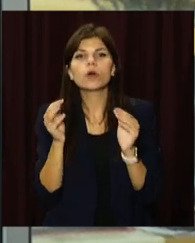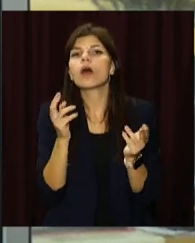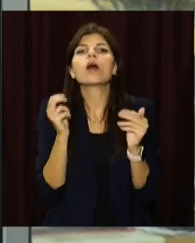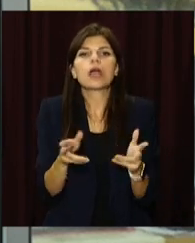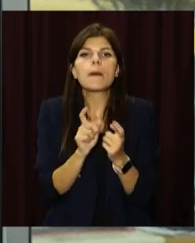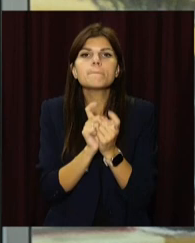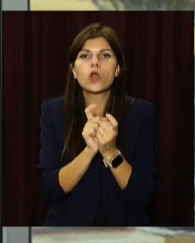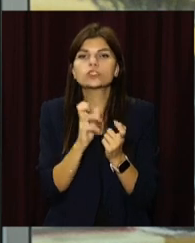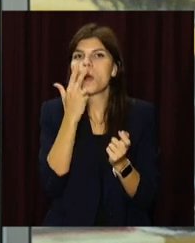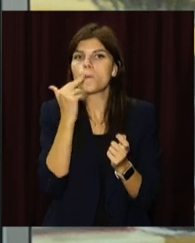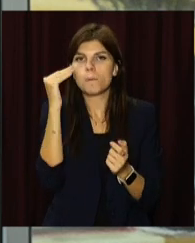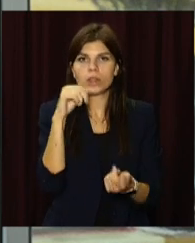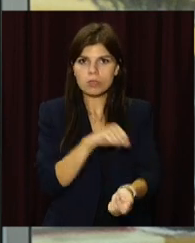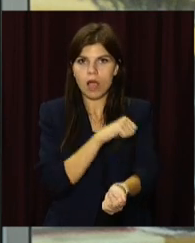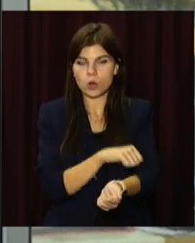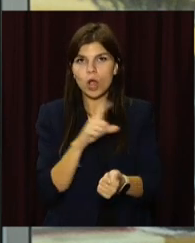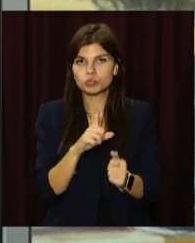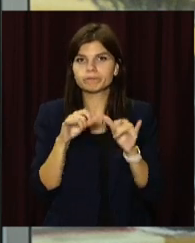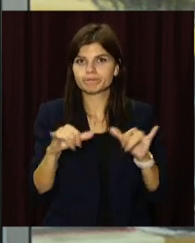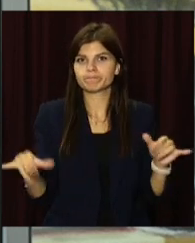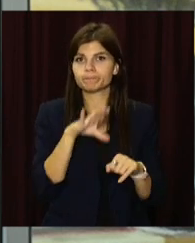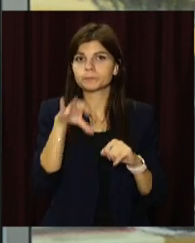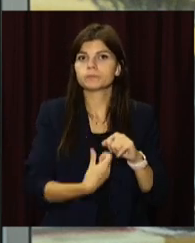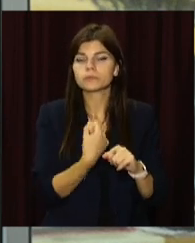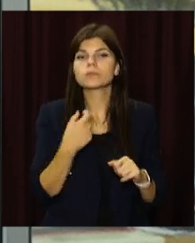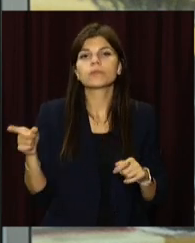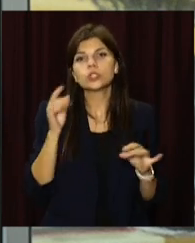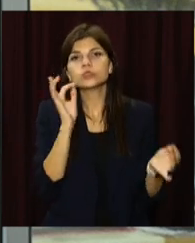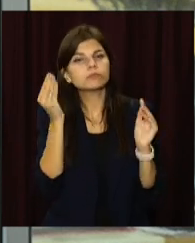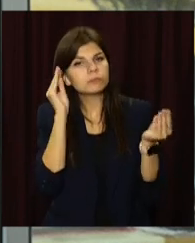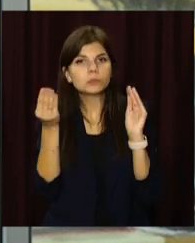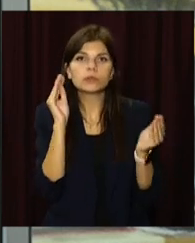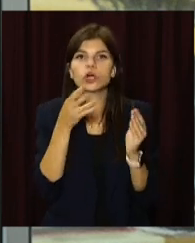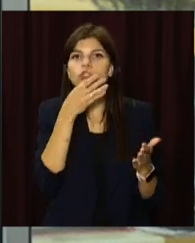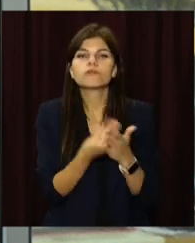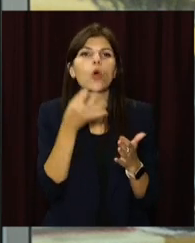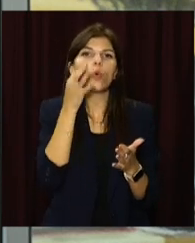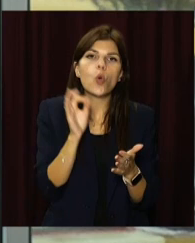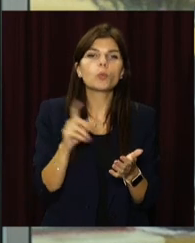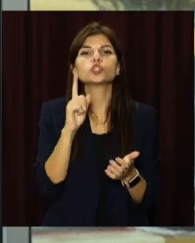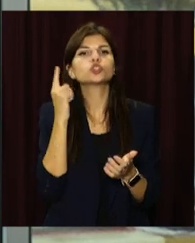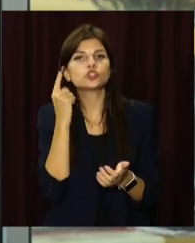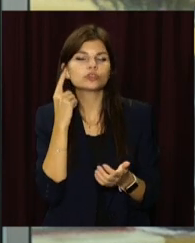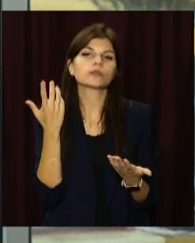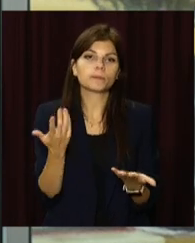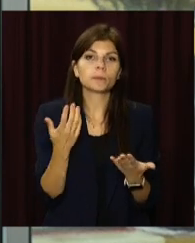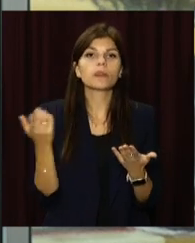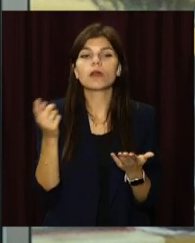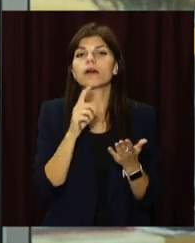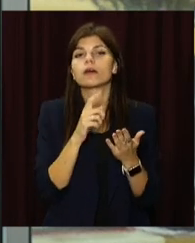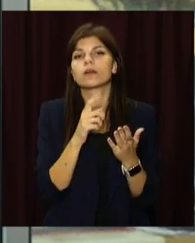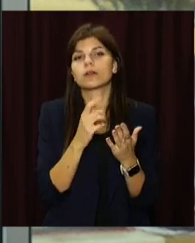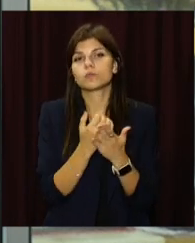алгоритмів боротьби з підлітковою наркоманією. Представники ж ради ділилися своїми напрацюваннями. Згідно опитування, яке